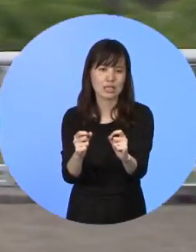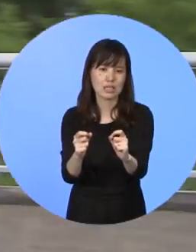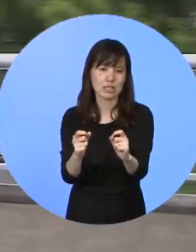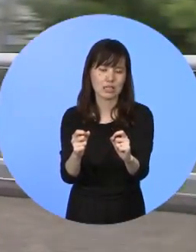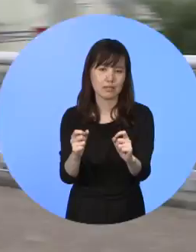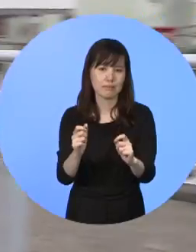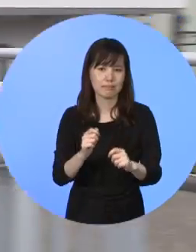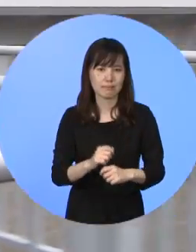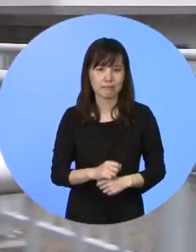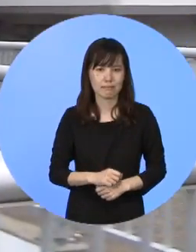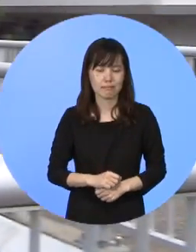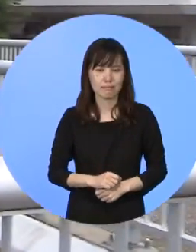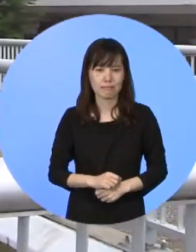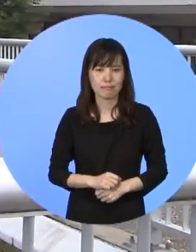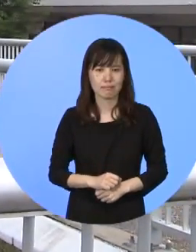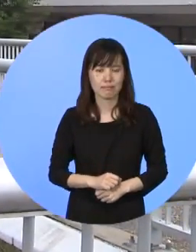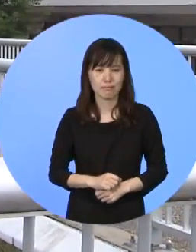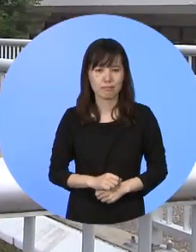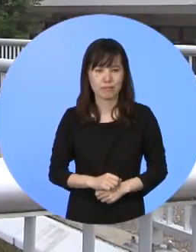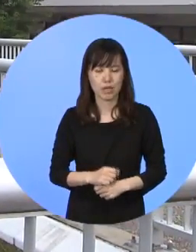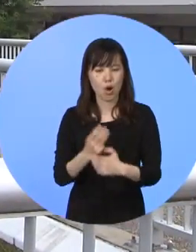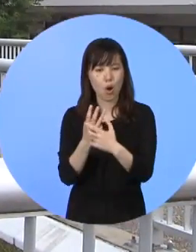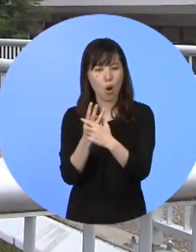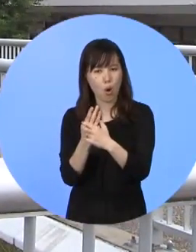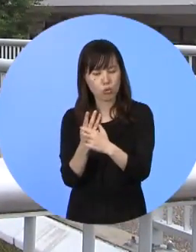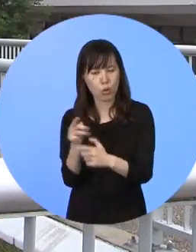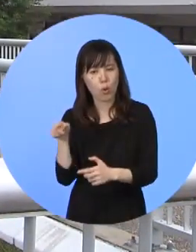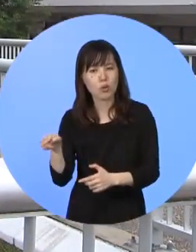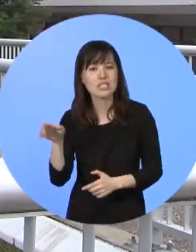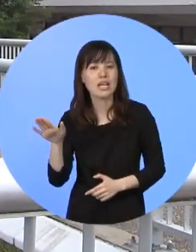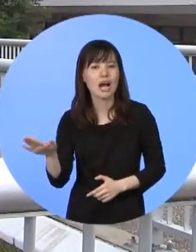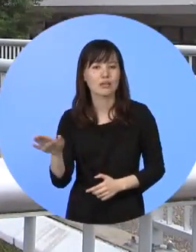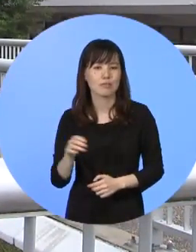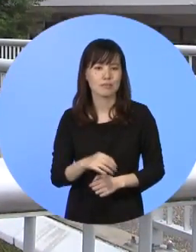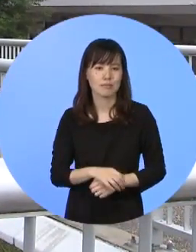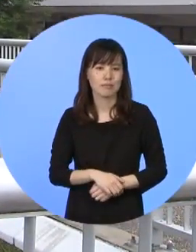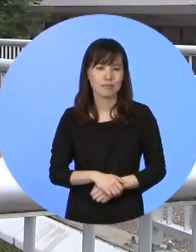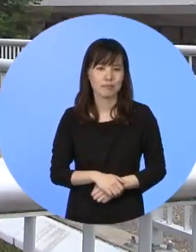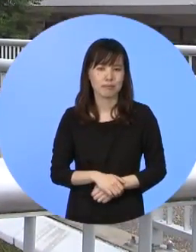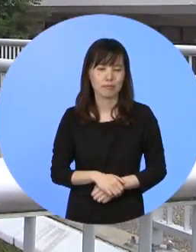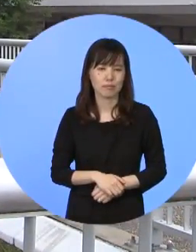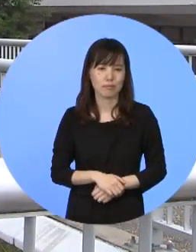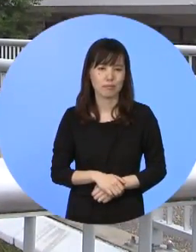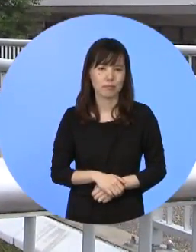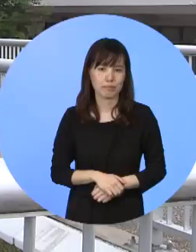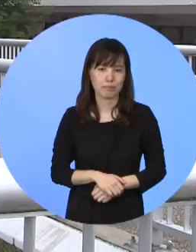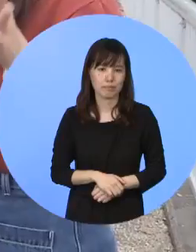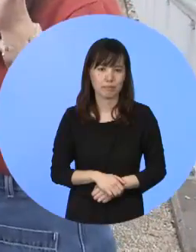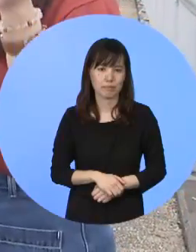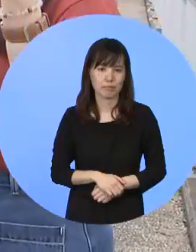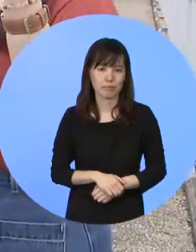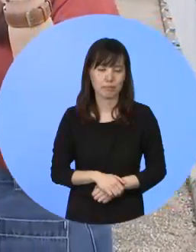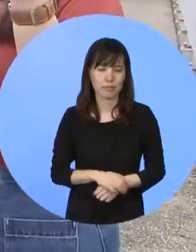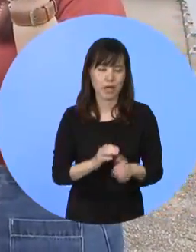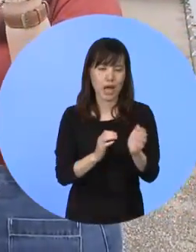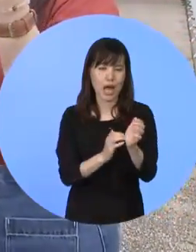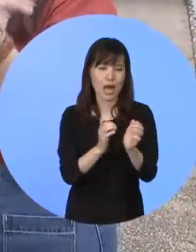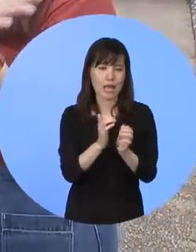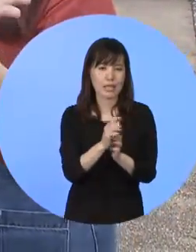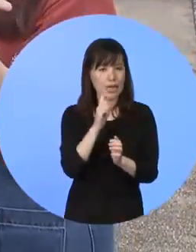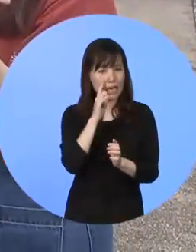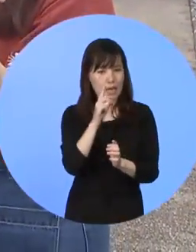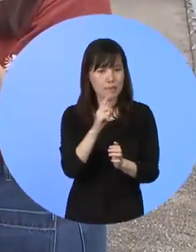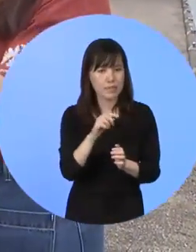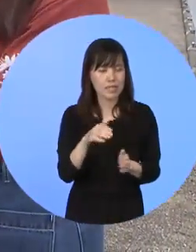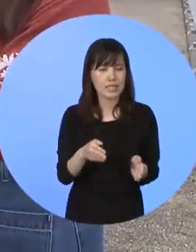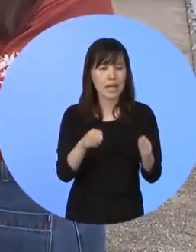置されてるんですね。で、銭湯はあちらの側にだけしかなかったんです。 ということは竹見台